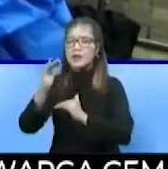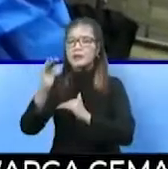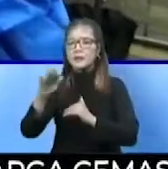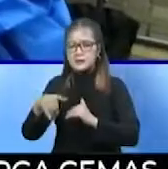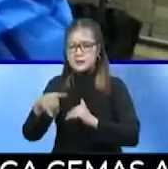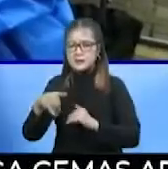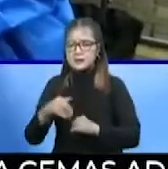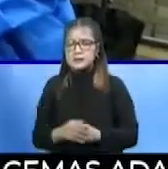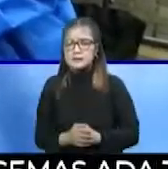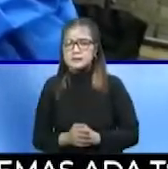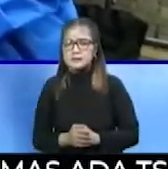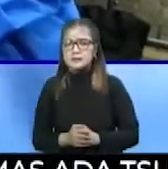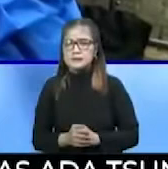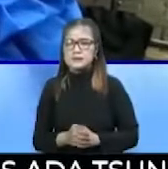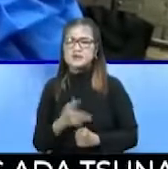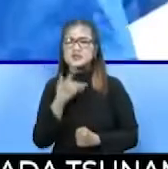sepertinya kita akan kembali